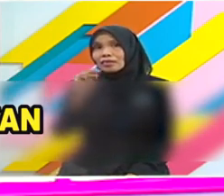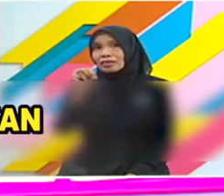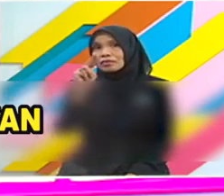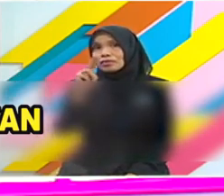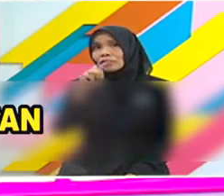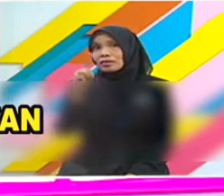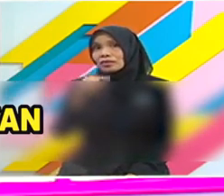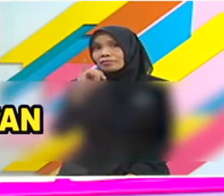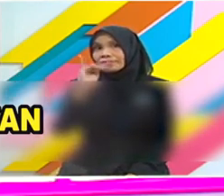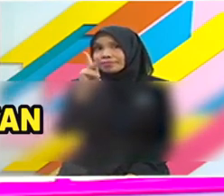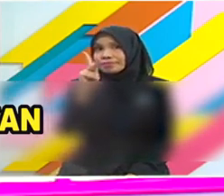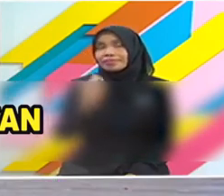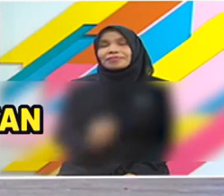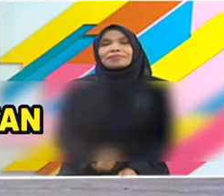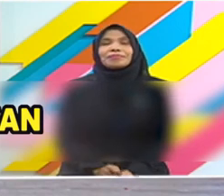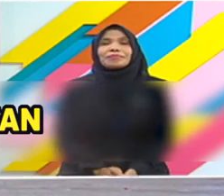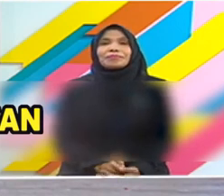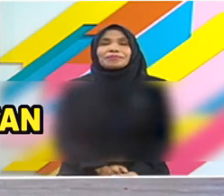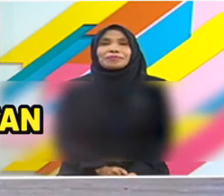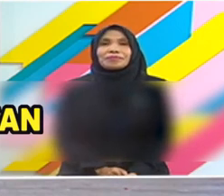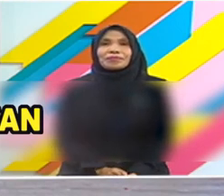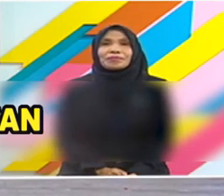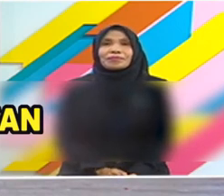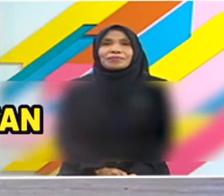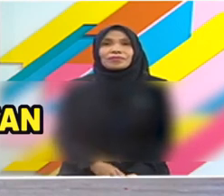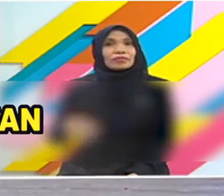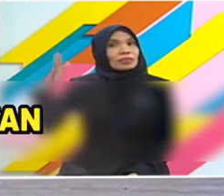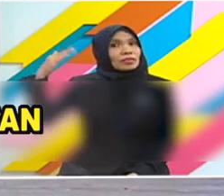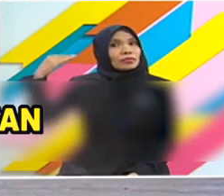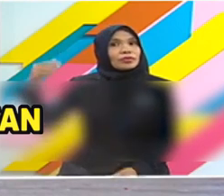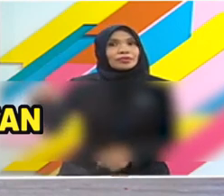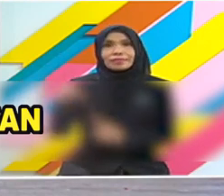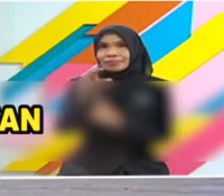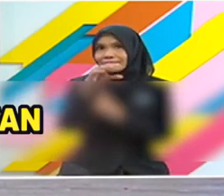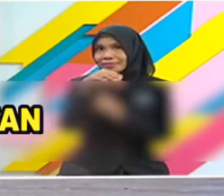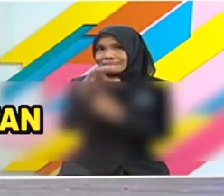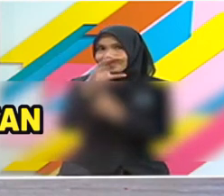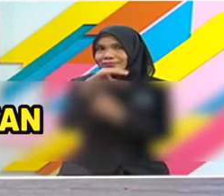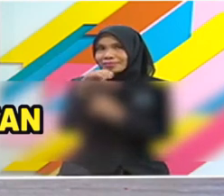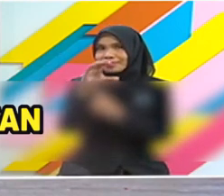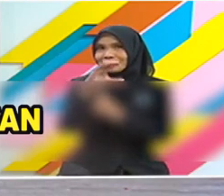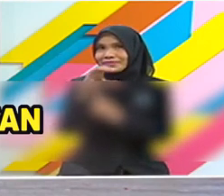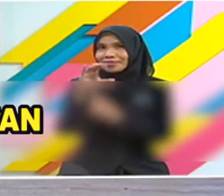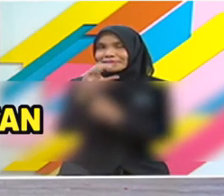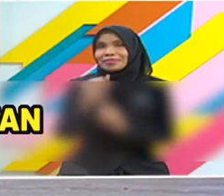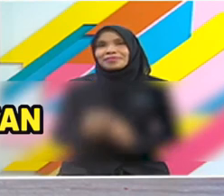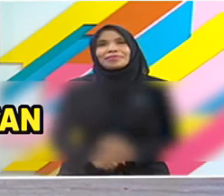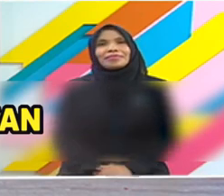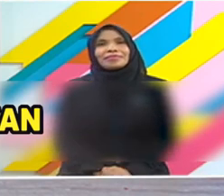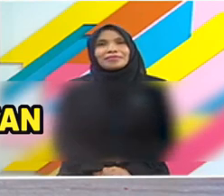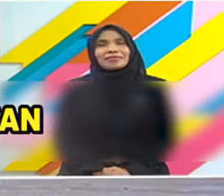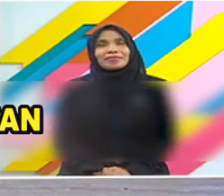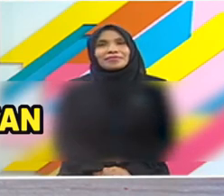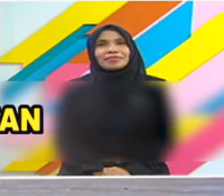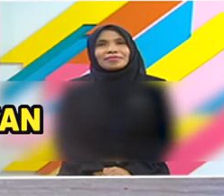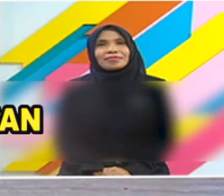dengar sekarang ni, musim pandemik ni, iaitu bunyi siren, siren ambulans ataupun siren polis. Okey. Okey, yang